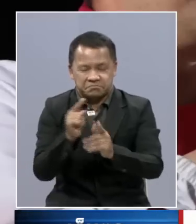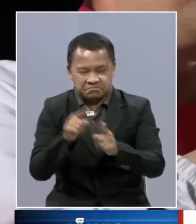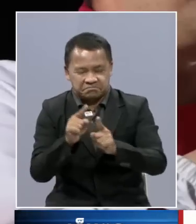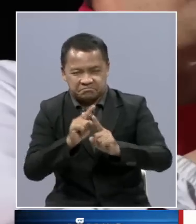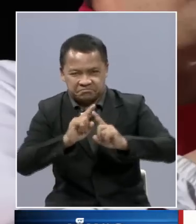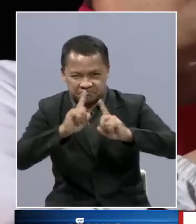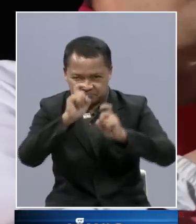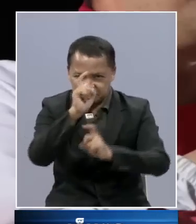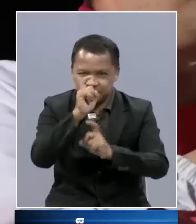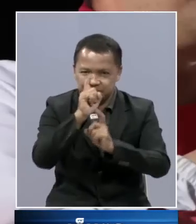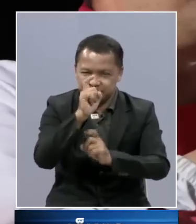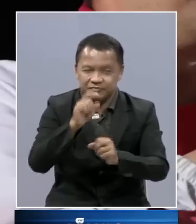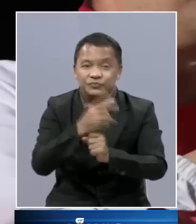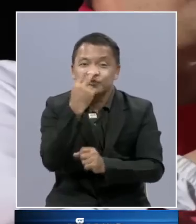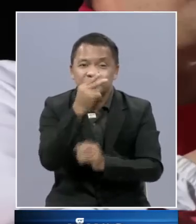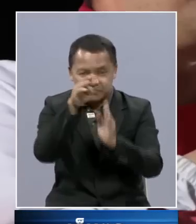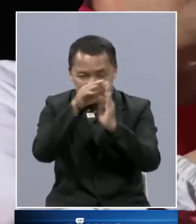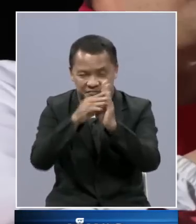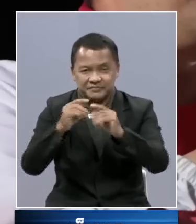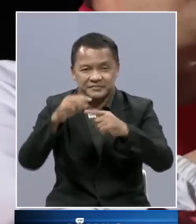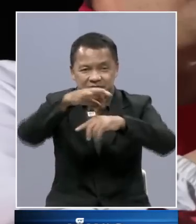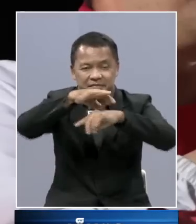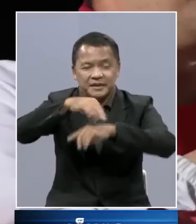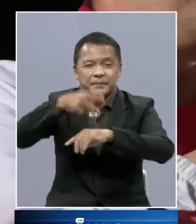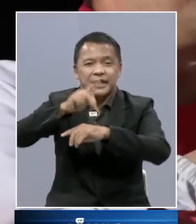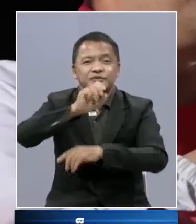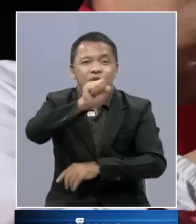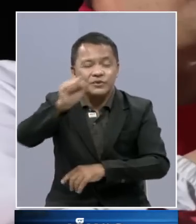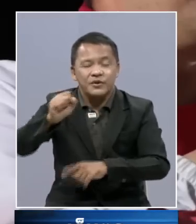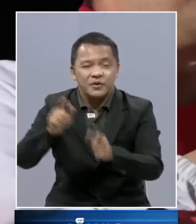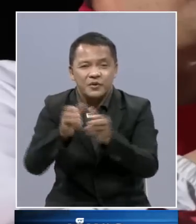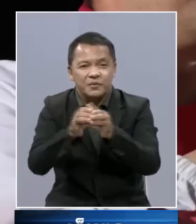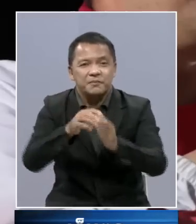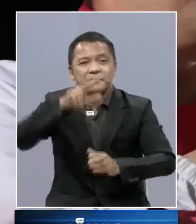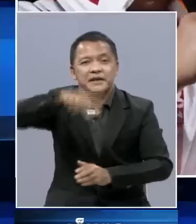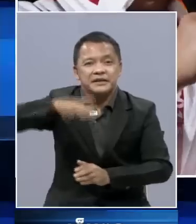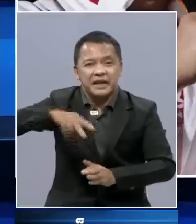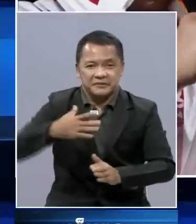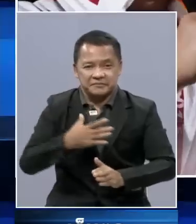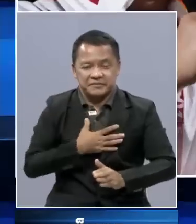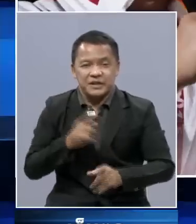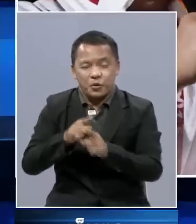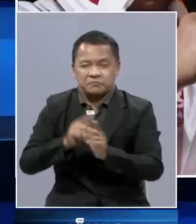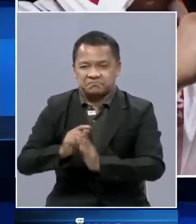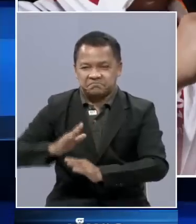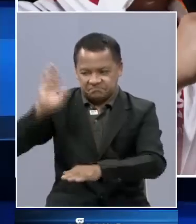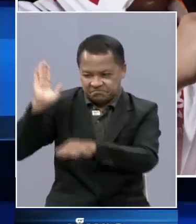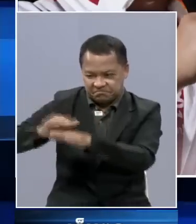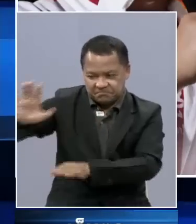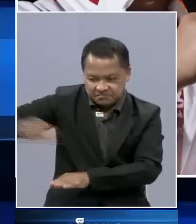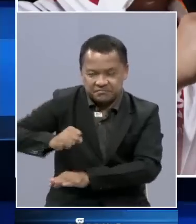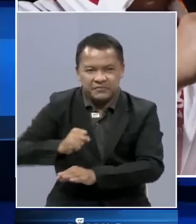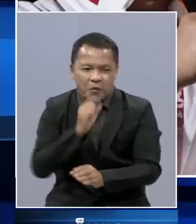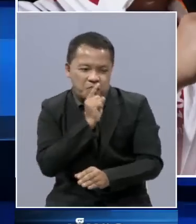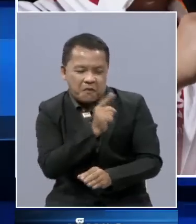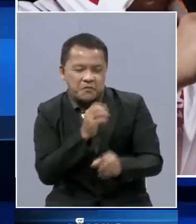นะถ้าคุณผู้ชมดูศึกการชิงตำแหน่งประธานสภาครั้งนี้เนี่ยฝากเพื่อไทยเอาตัวเก๋าในฝ่ายสภามาด่า